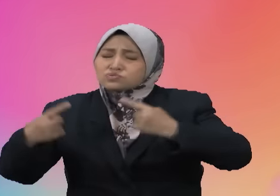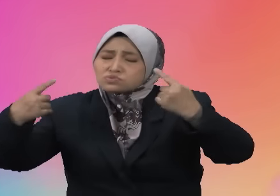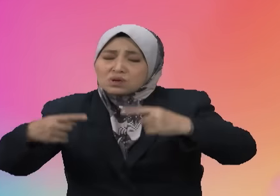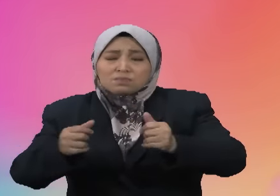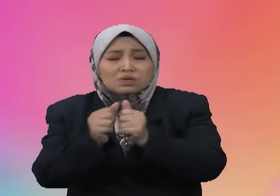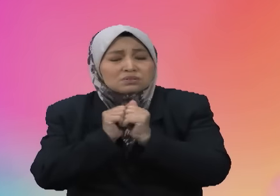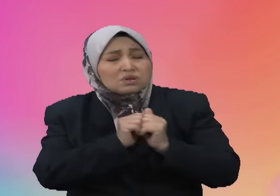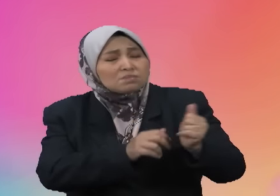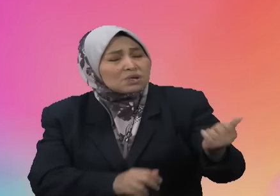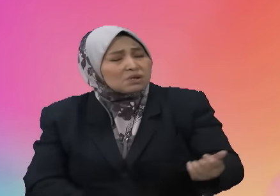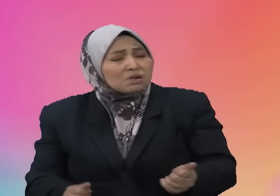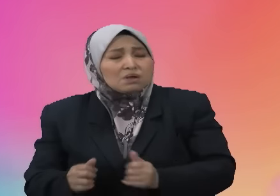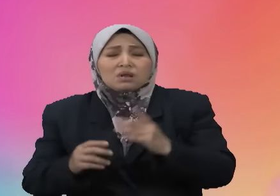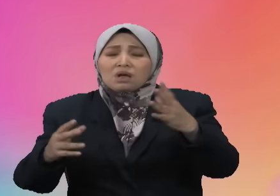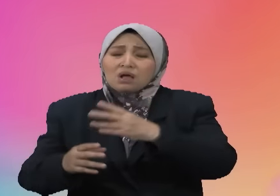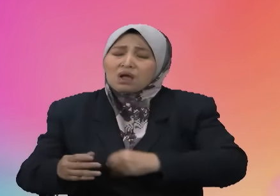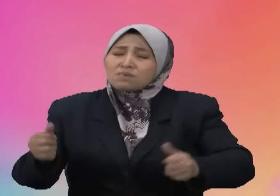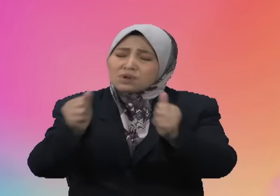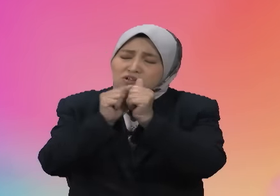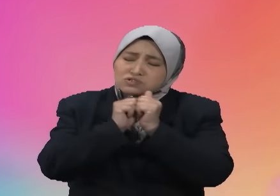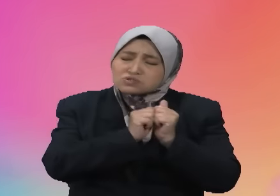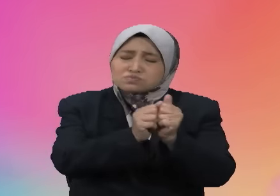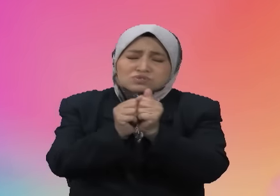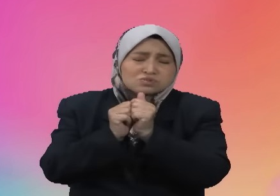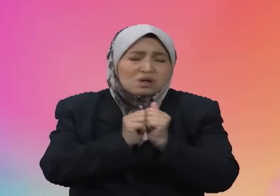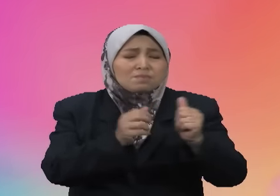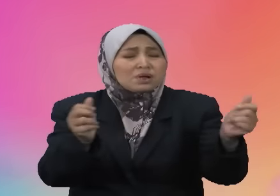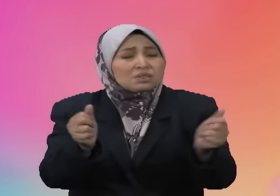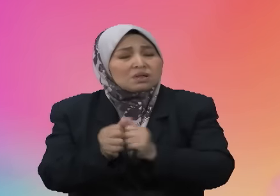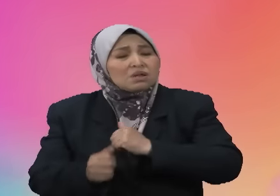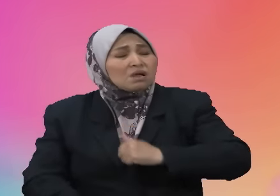waahidu wahidu Maa